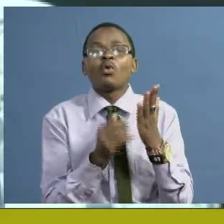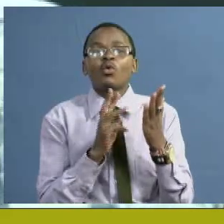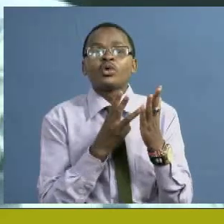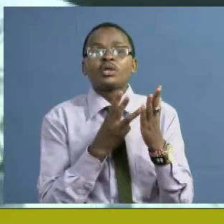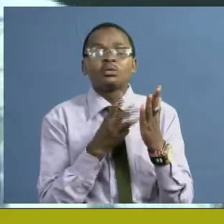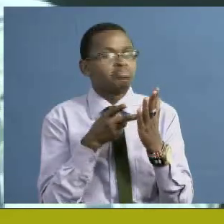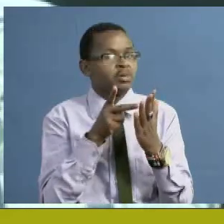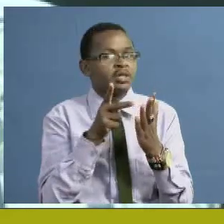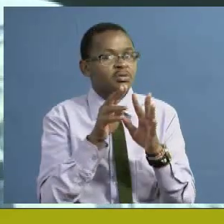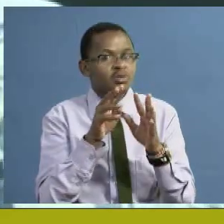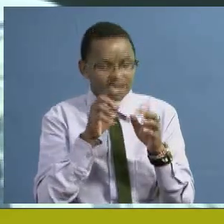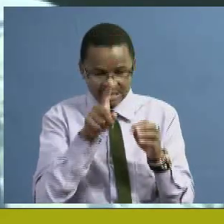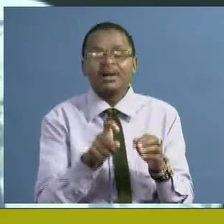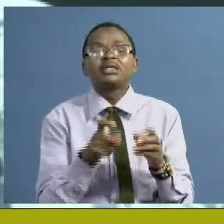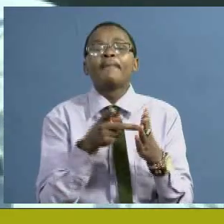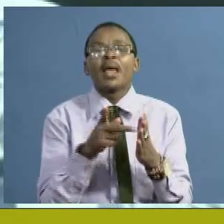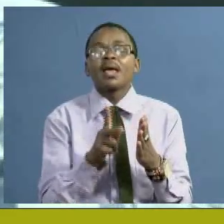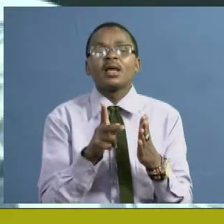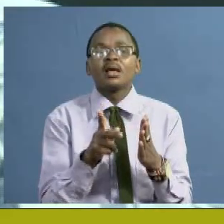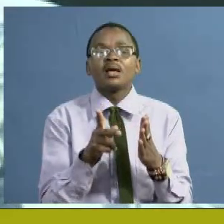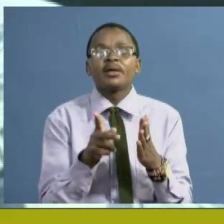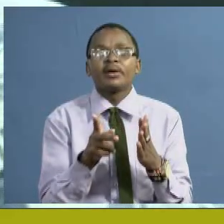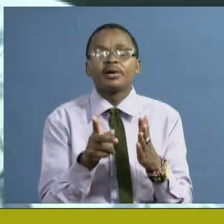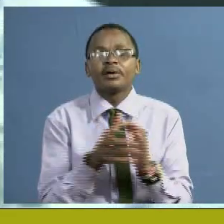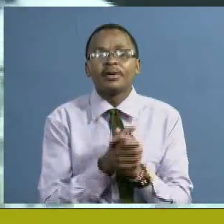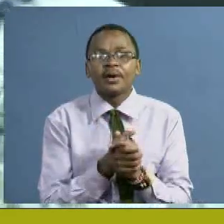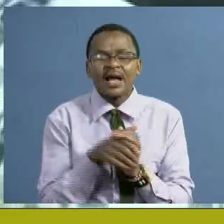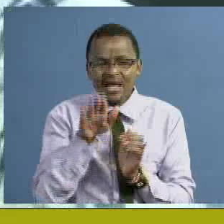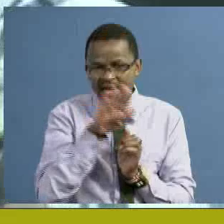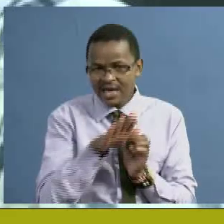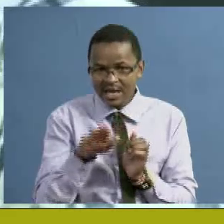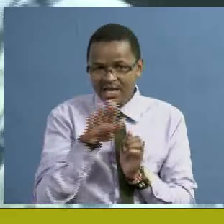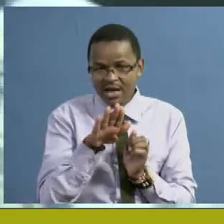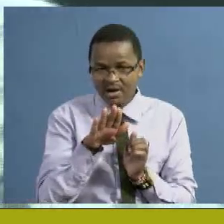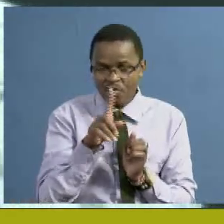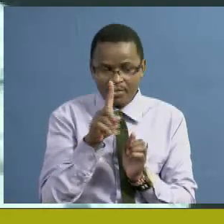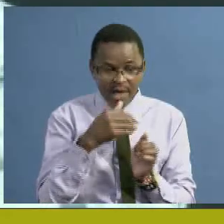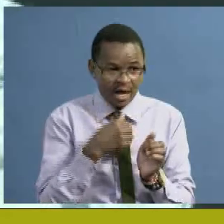left without compensation. In the area where we have